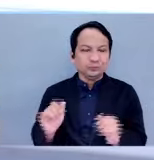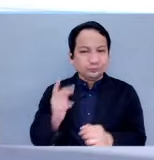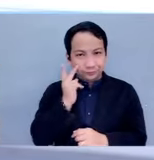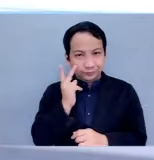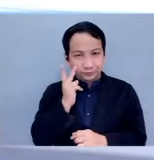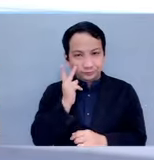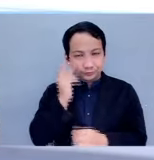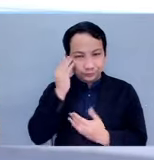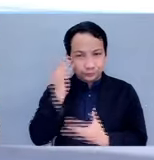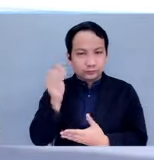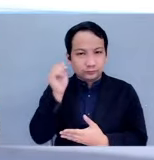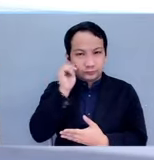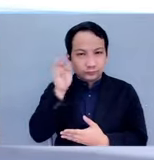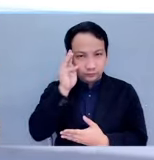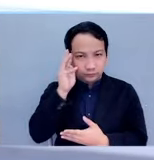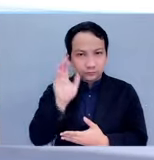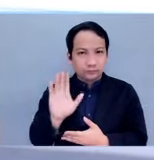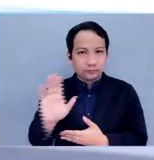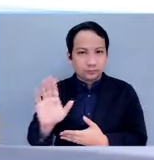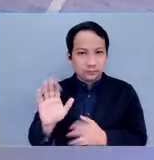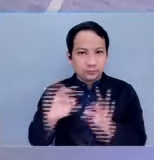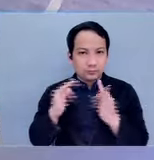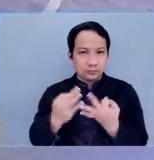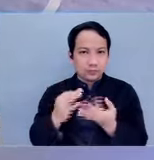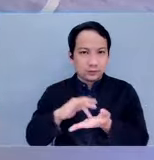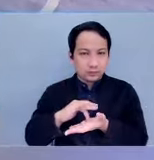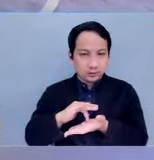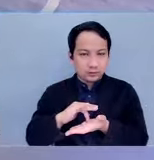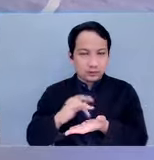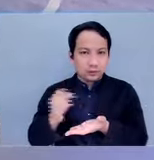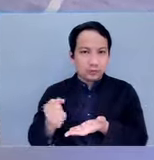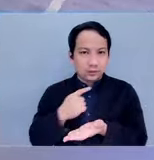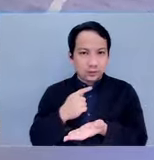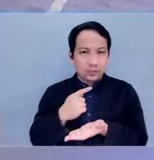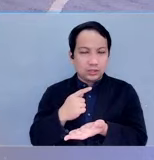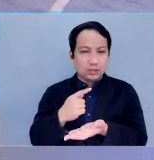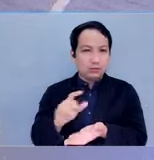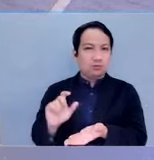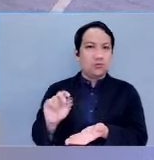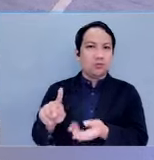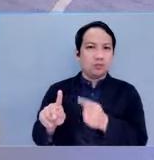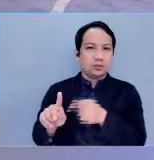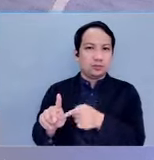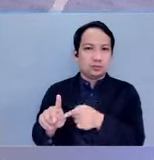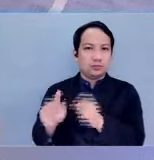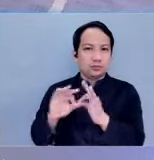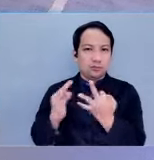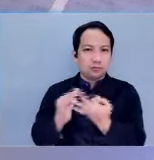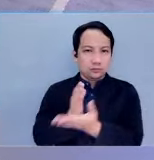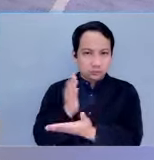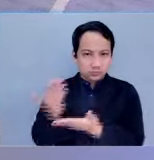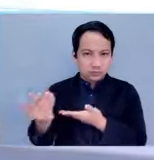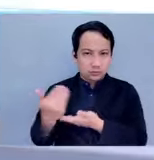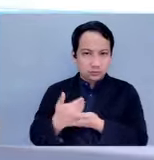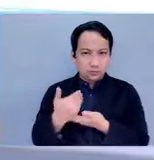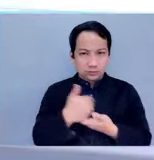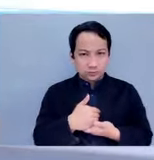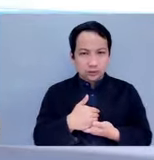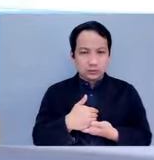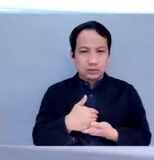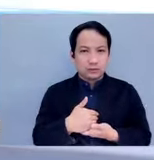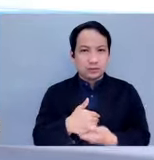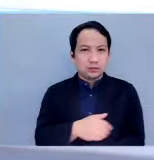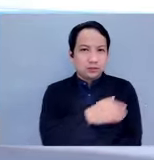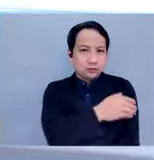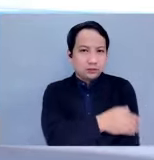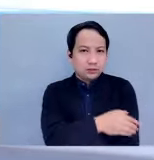na. And then, doon din, sa family medicine din, makikita din natin na yung pamilya yung pupunta sa aming klinika. At yung mga pamilya, minsan